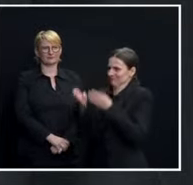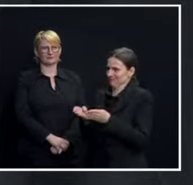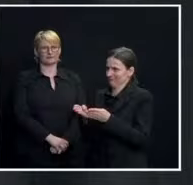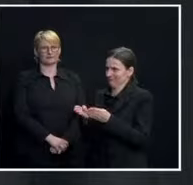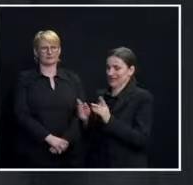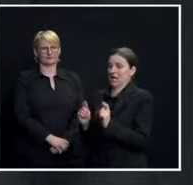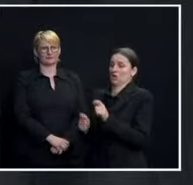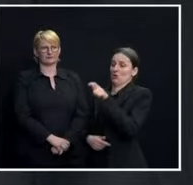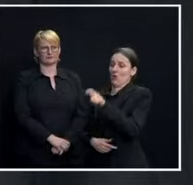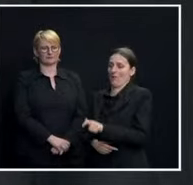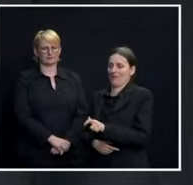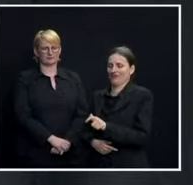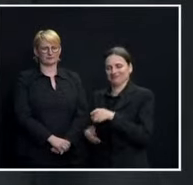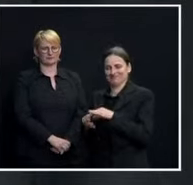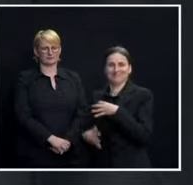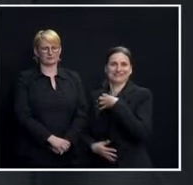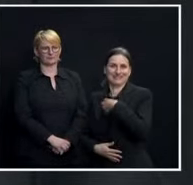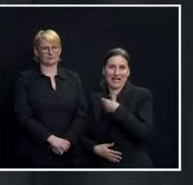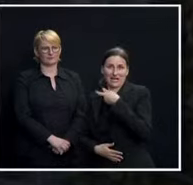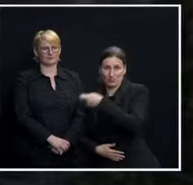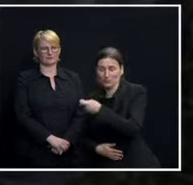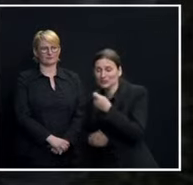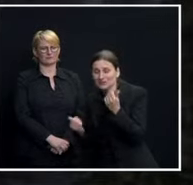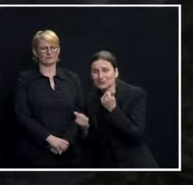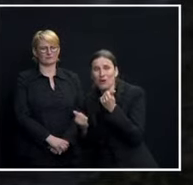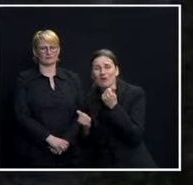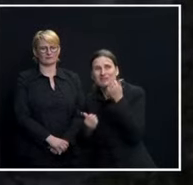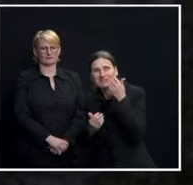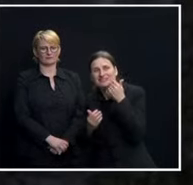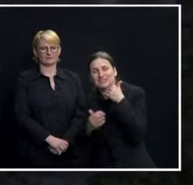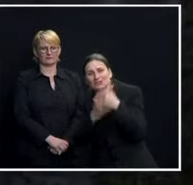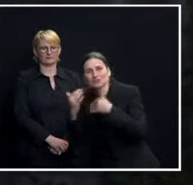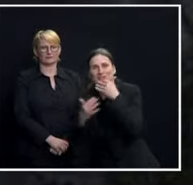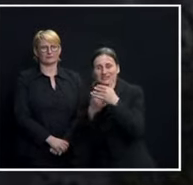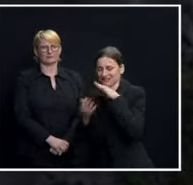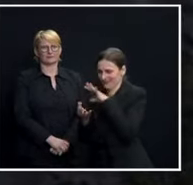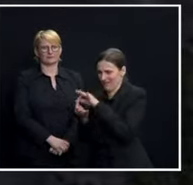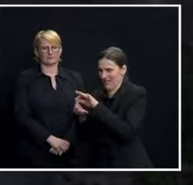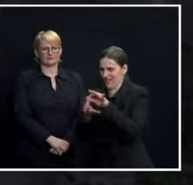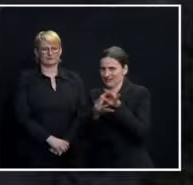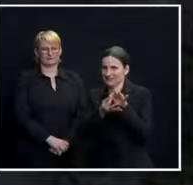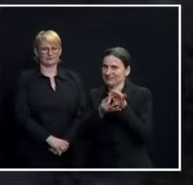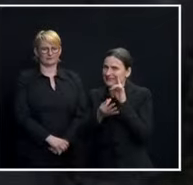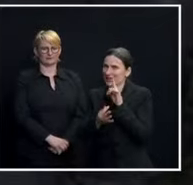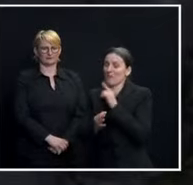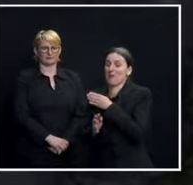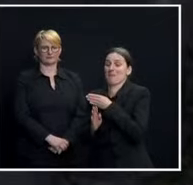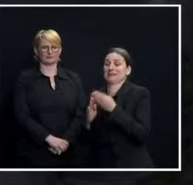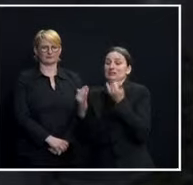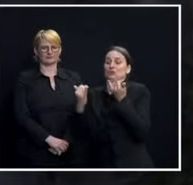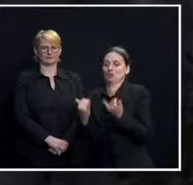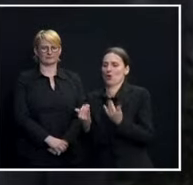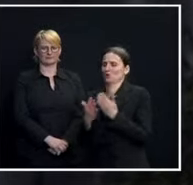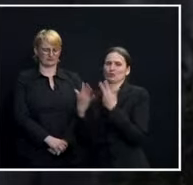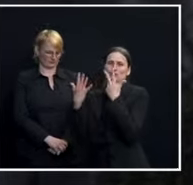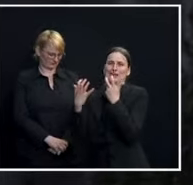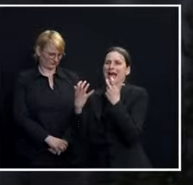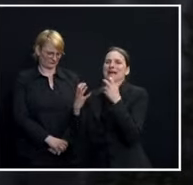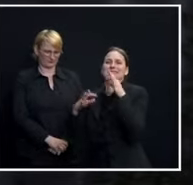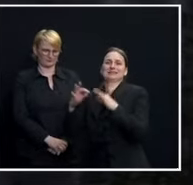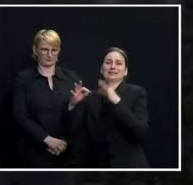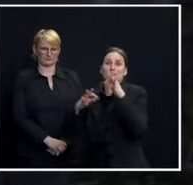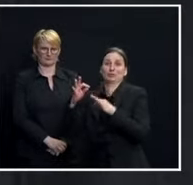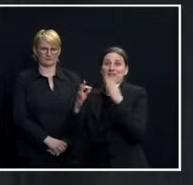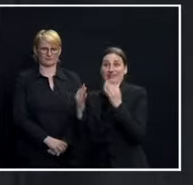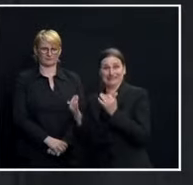ein Opfer der Krankenmorde. Es waren so tolle Geschichten dabei, dass da eigentlich schon, denke ich, schon 80% erreicht worden ist durch die Sensibilisierung. Aber was heute